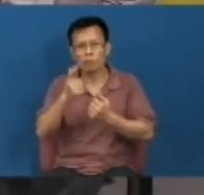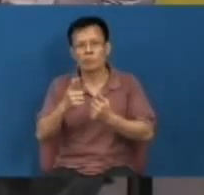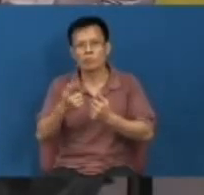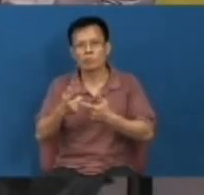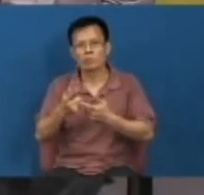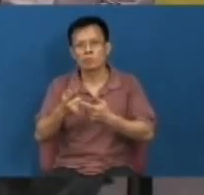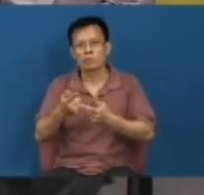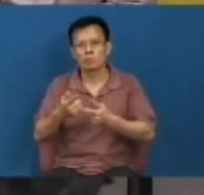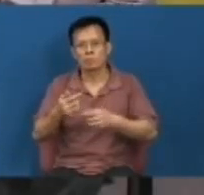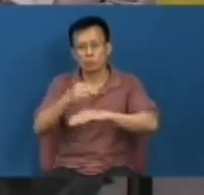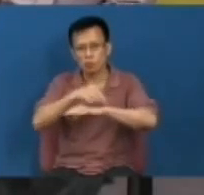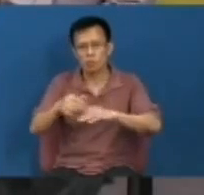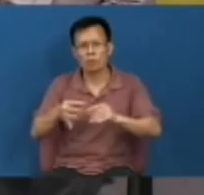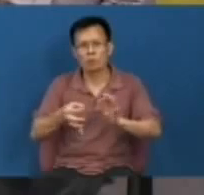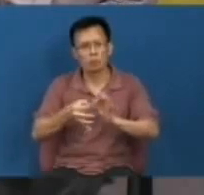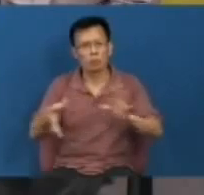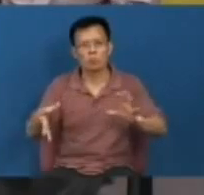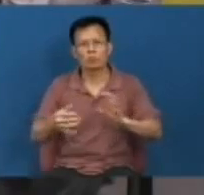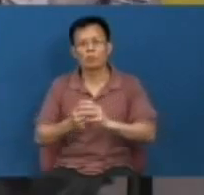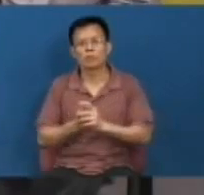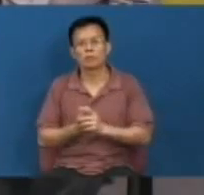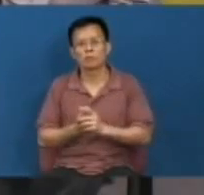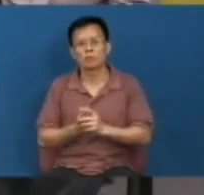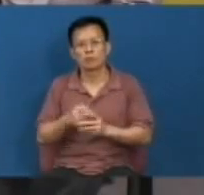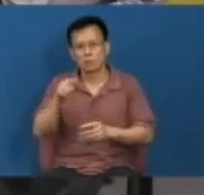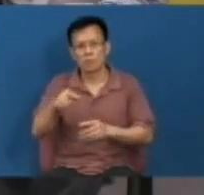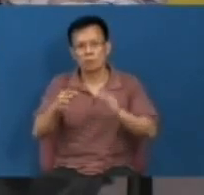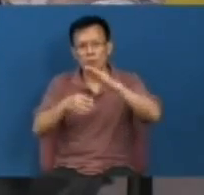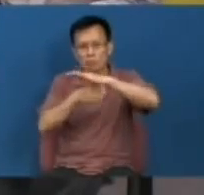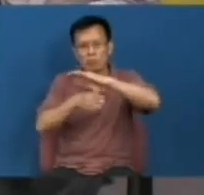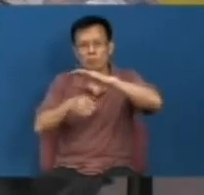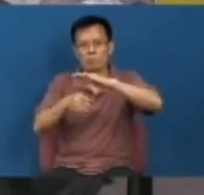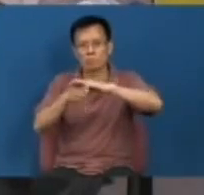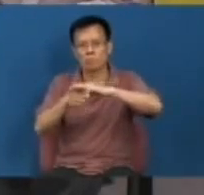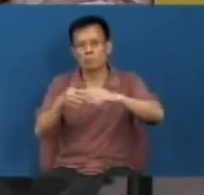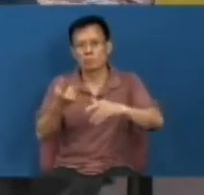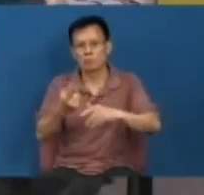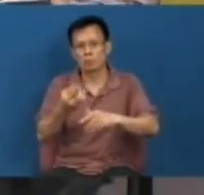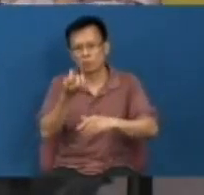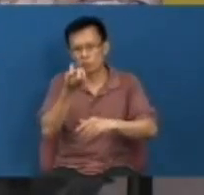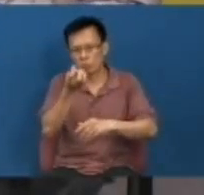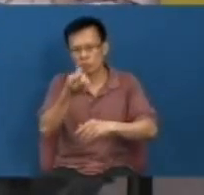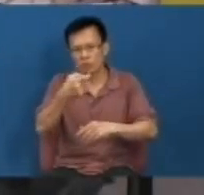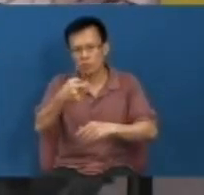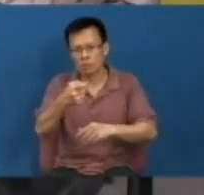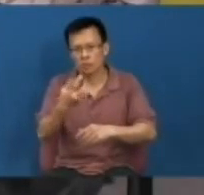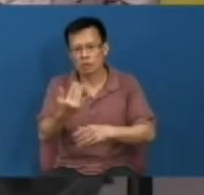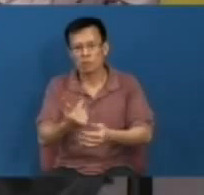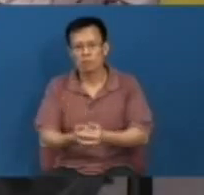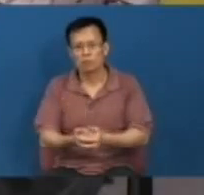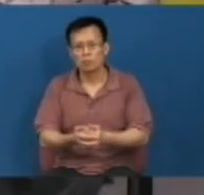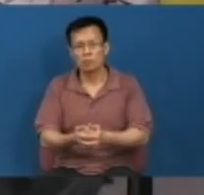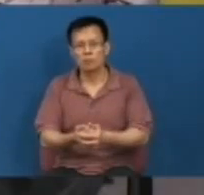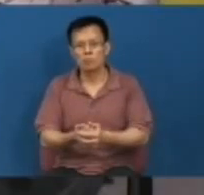上關係其實。 咁你嗰個單位佢而家俾你個係蚊子咁多錢啦，係嘛？ 可以夾